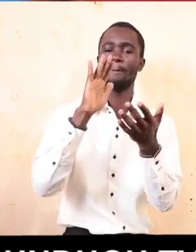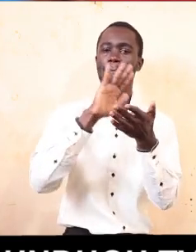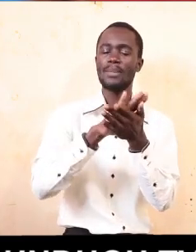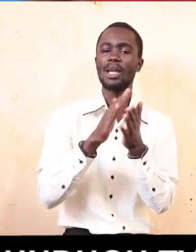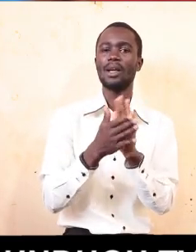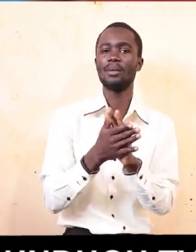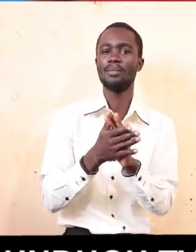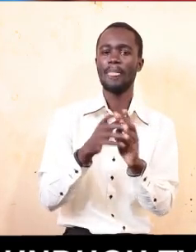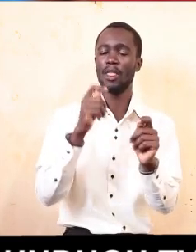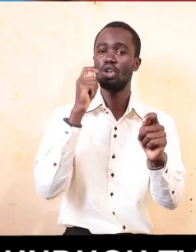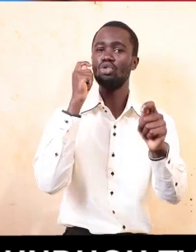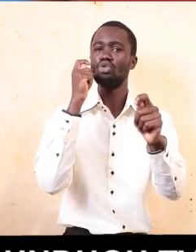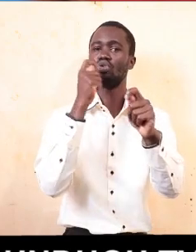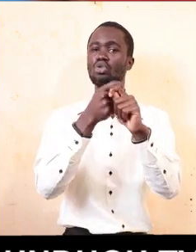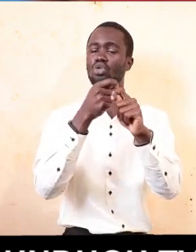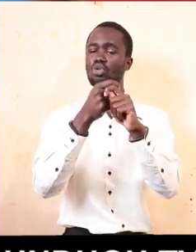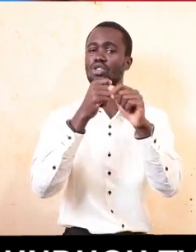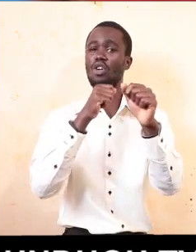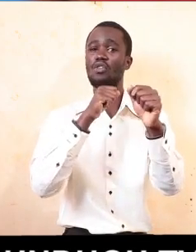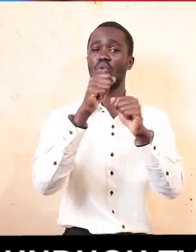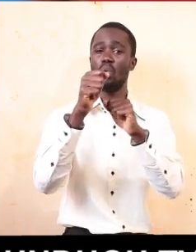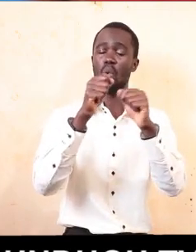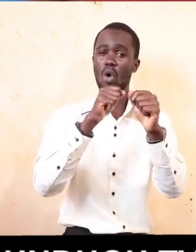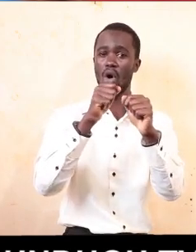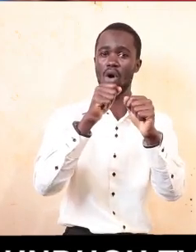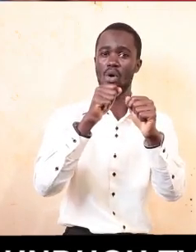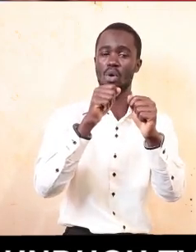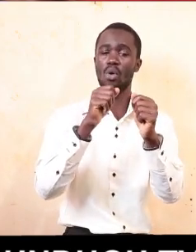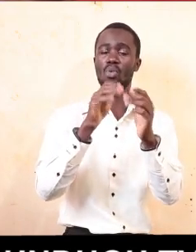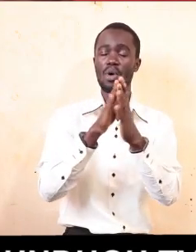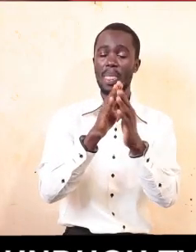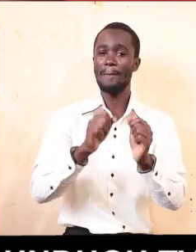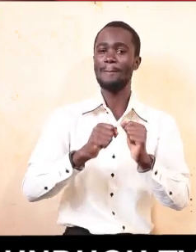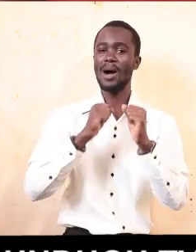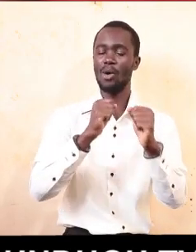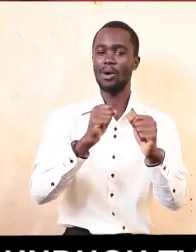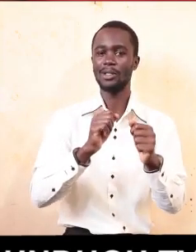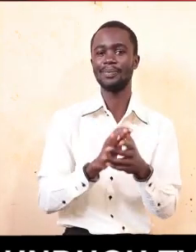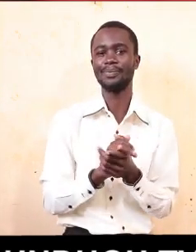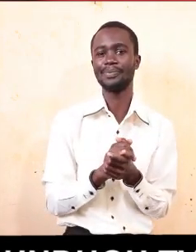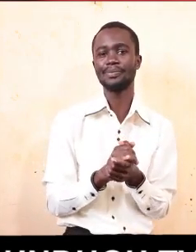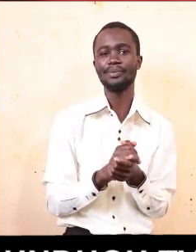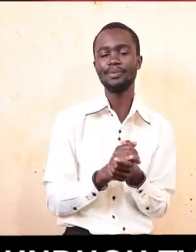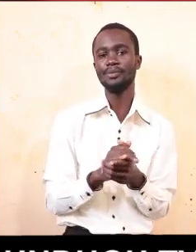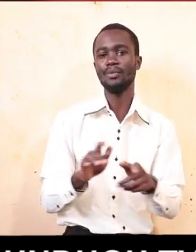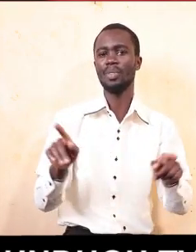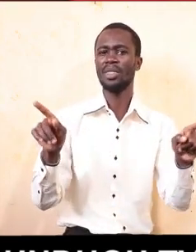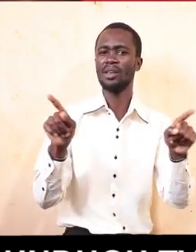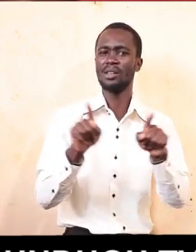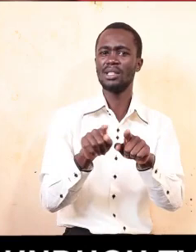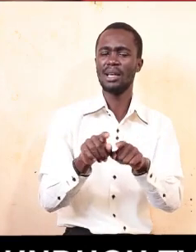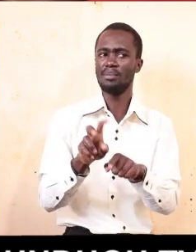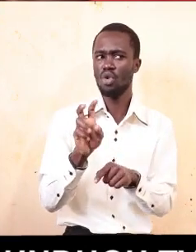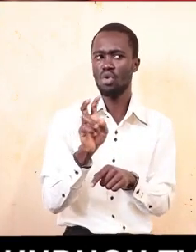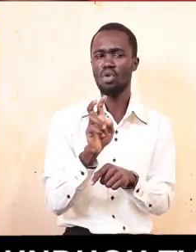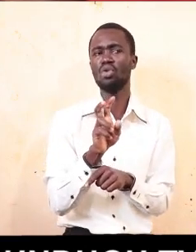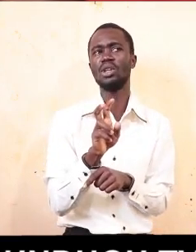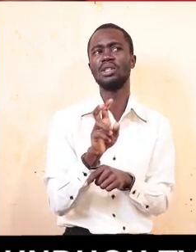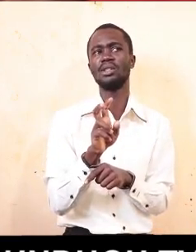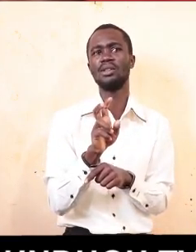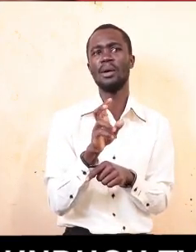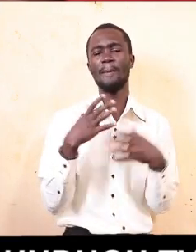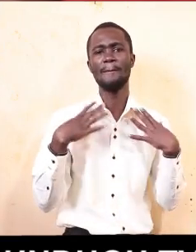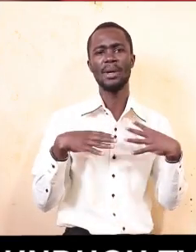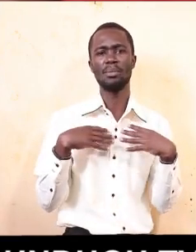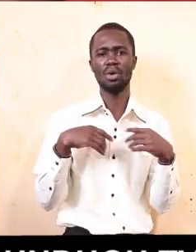itakuwa silaha za kivita zenye uwezo. Na pia anawaangalia ni kama